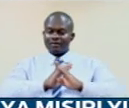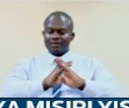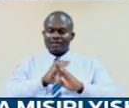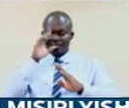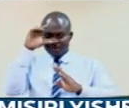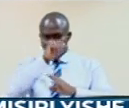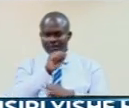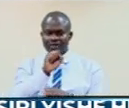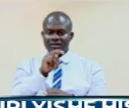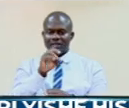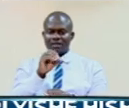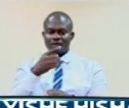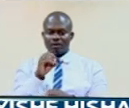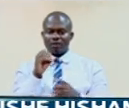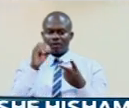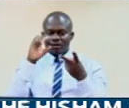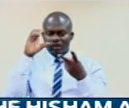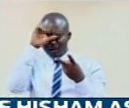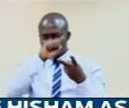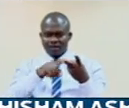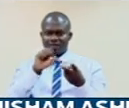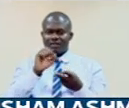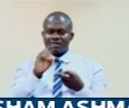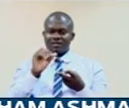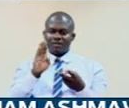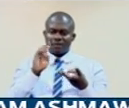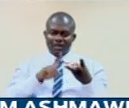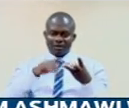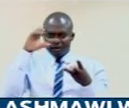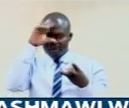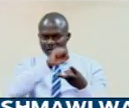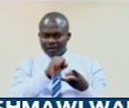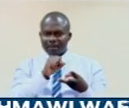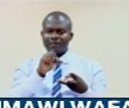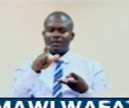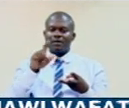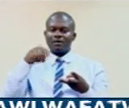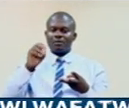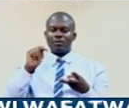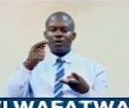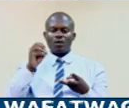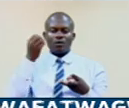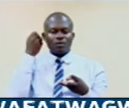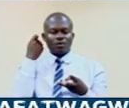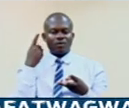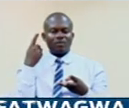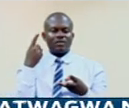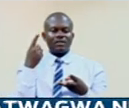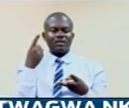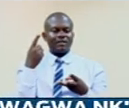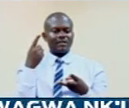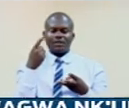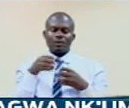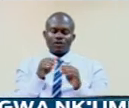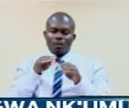kubura Sanogona tukabura CDB tukabura na Sarpong, urumva ko icyo gihe uba options iri